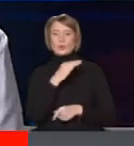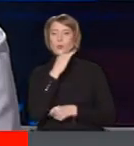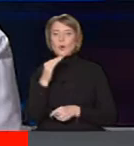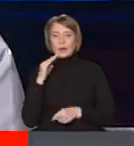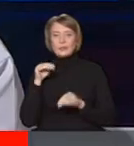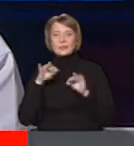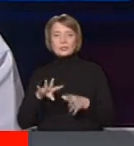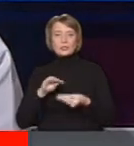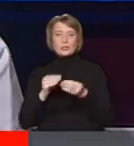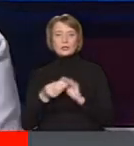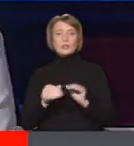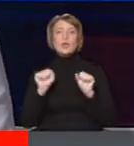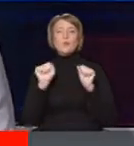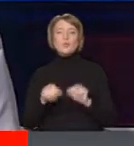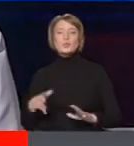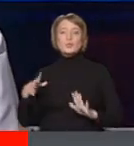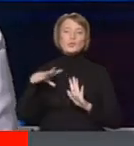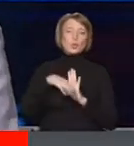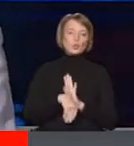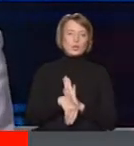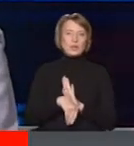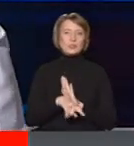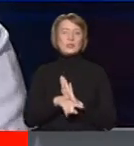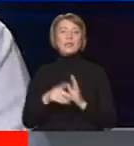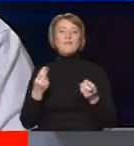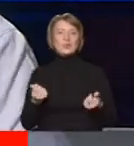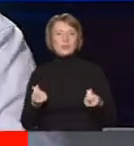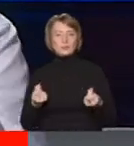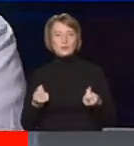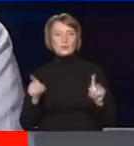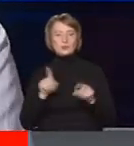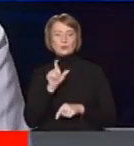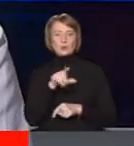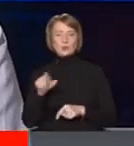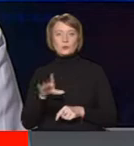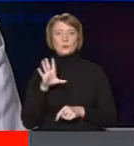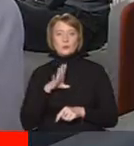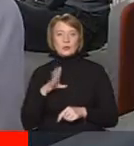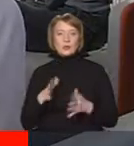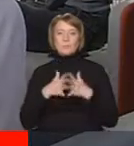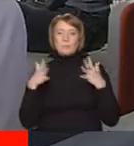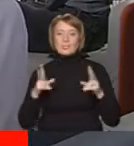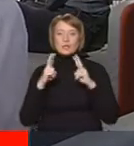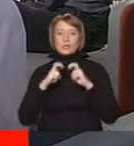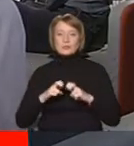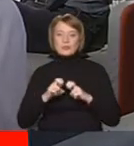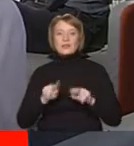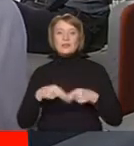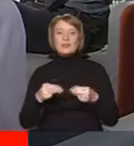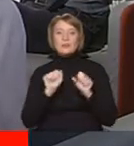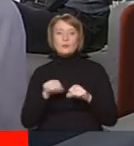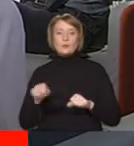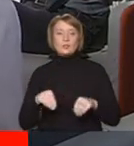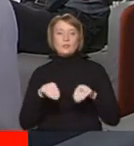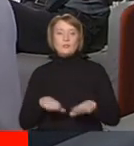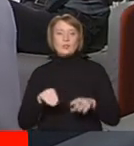які можна, власне кажучи, залучати, і які треба фінансувати для того, щоб люди ще більше робили відповідні дослідження і давали можливість вирішувати